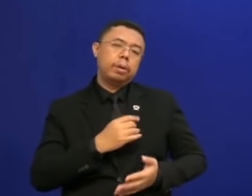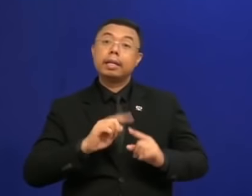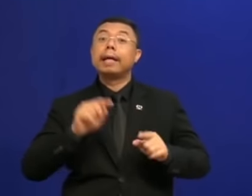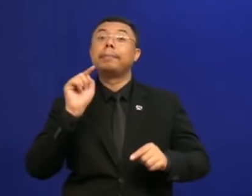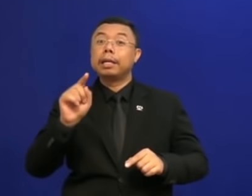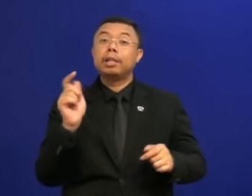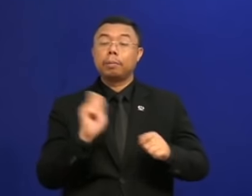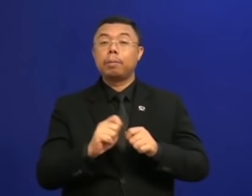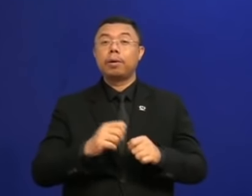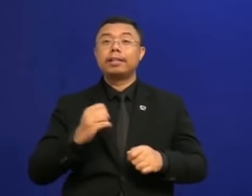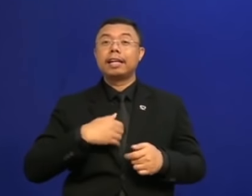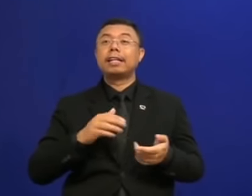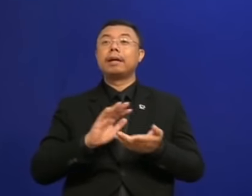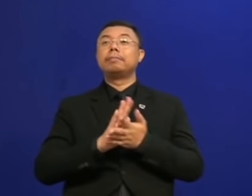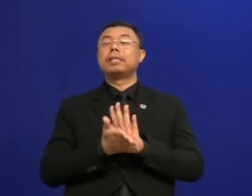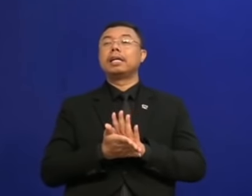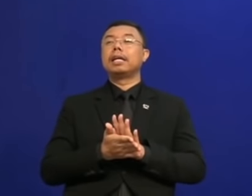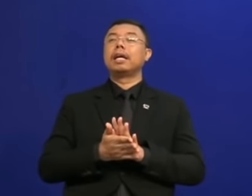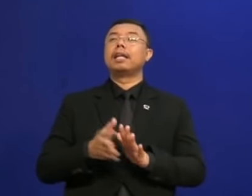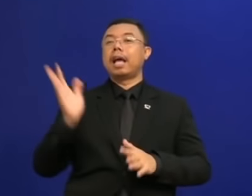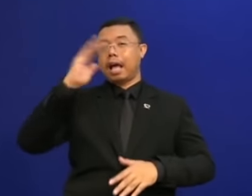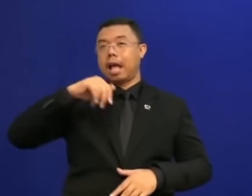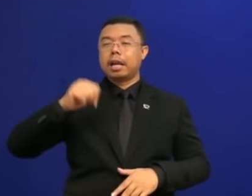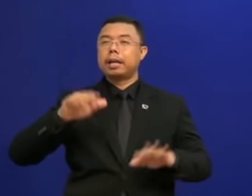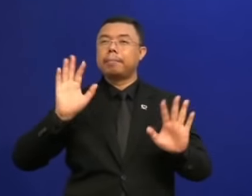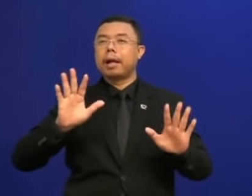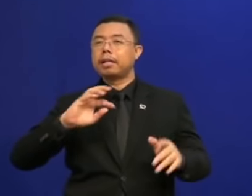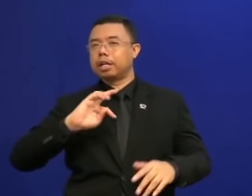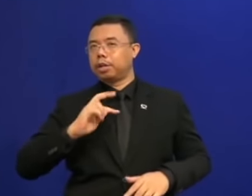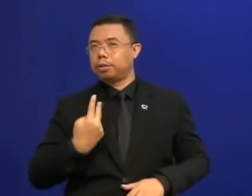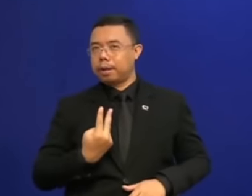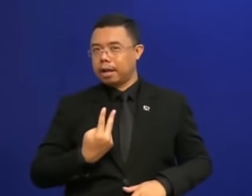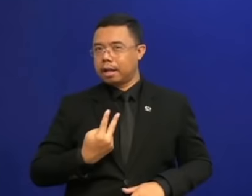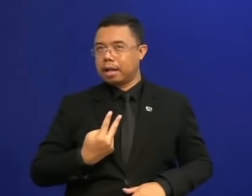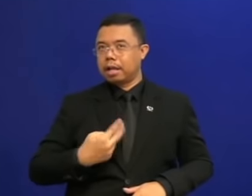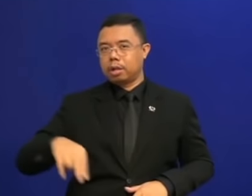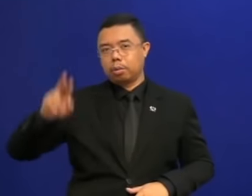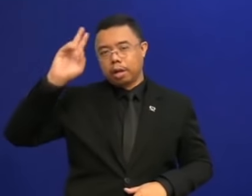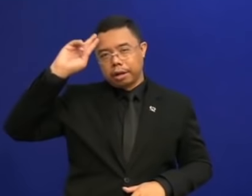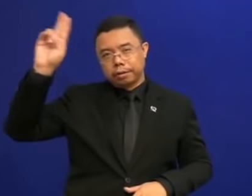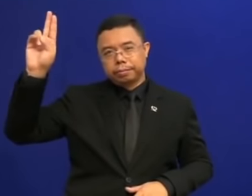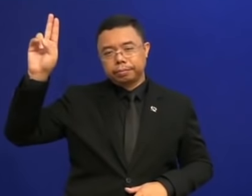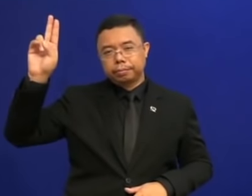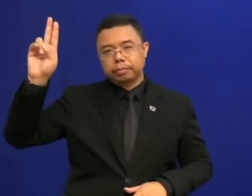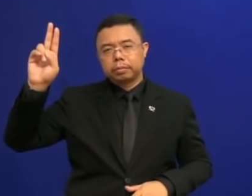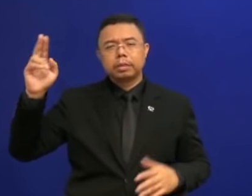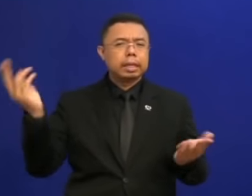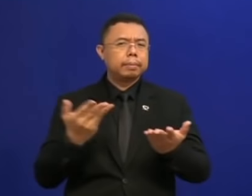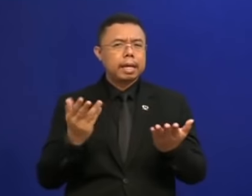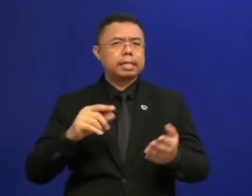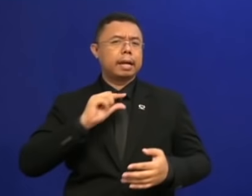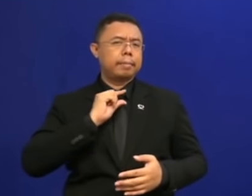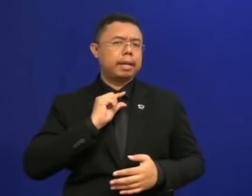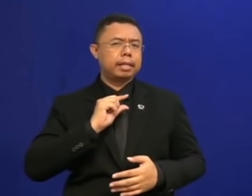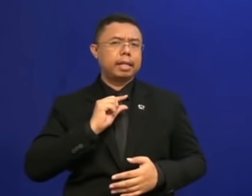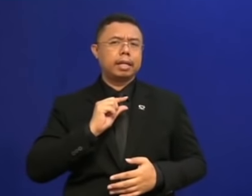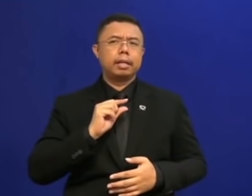itulah yang membuat saya menjadi hari ini banyak diubahkan oleh Tuhan. Biasa pendeta